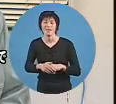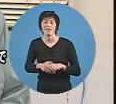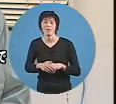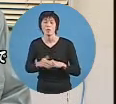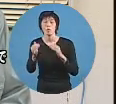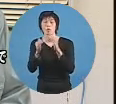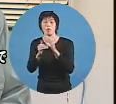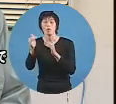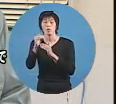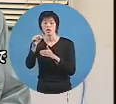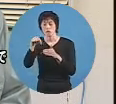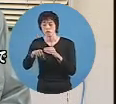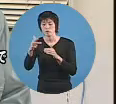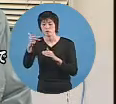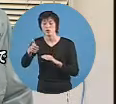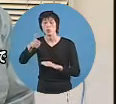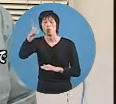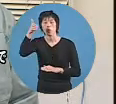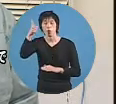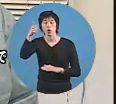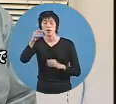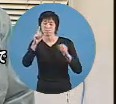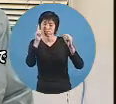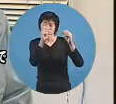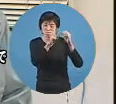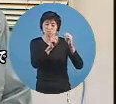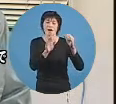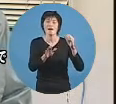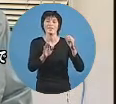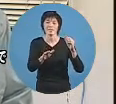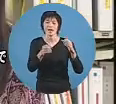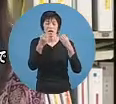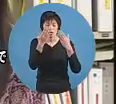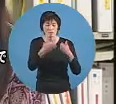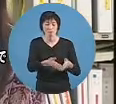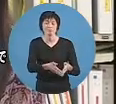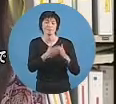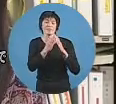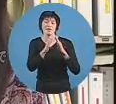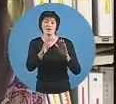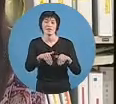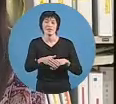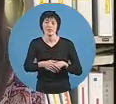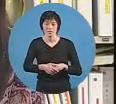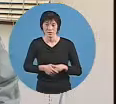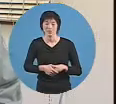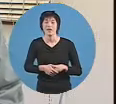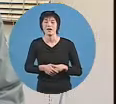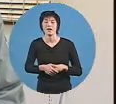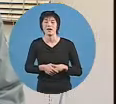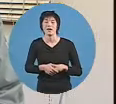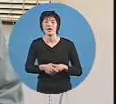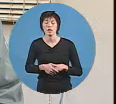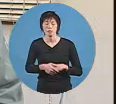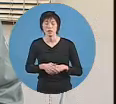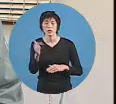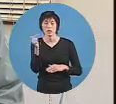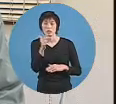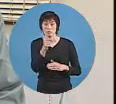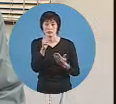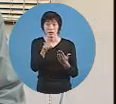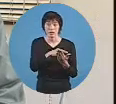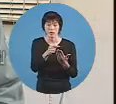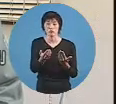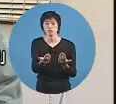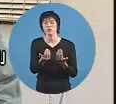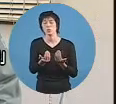内市長が特に力を入れるということで新しい課ができたというふうに考えております。ゴミ減量化というのは待ったなしの状態です